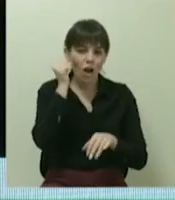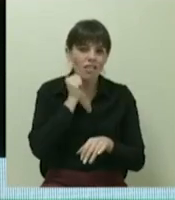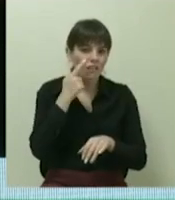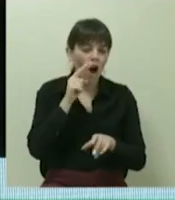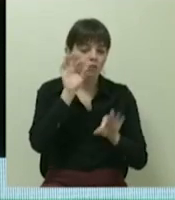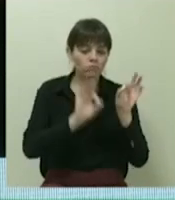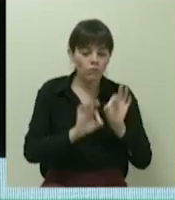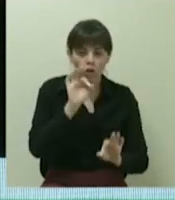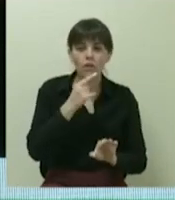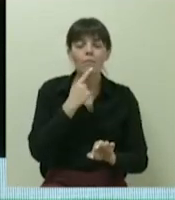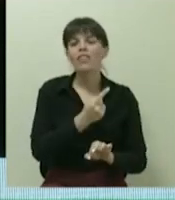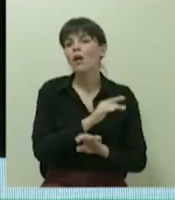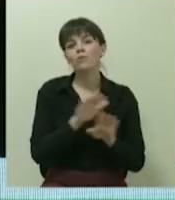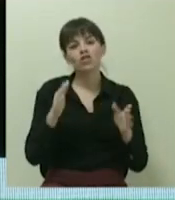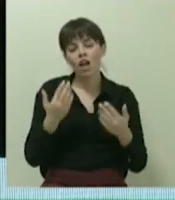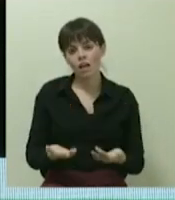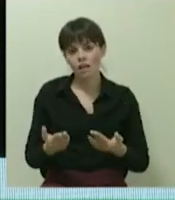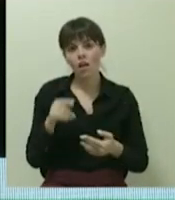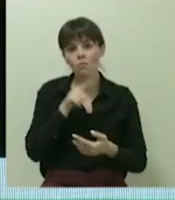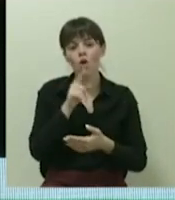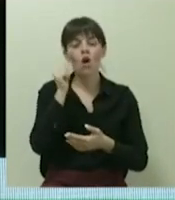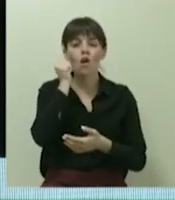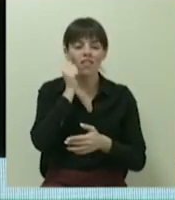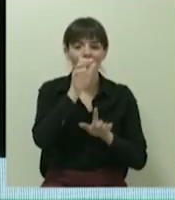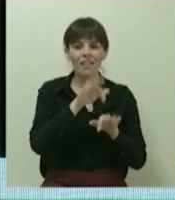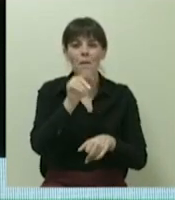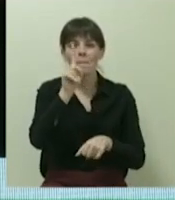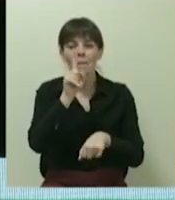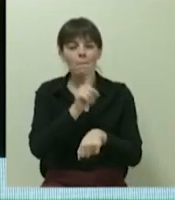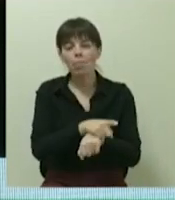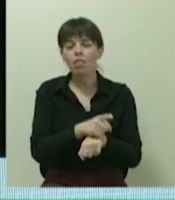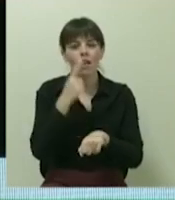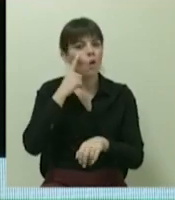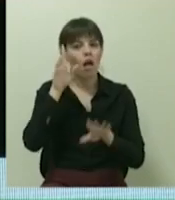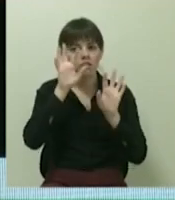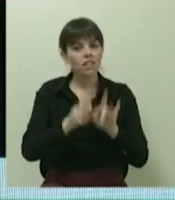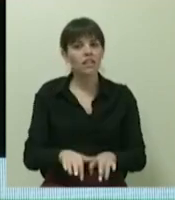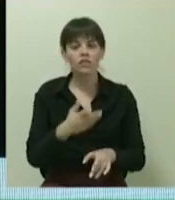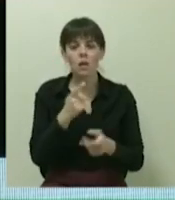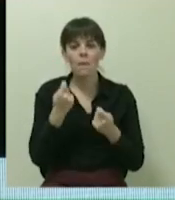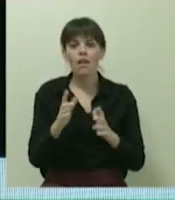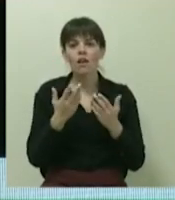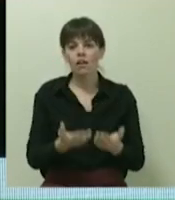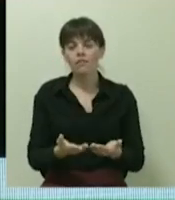edeyim diyemeyecek. Çünkü o ödevi ChatGPT bir saniye içinde yazıyor. Ve bedava.